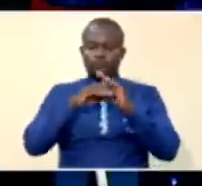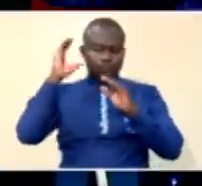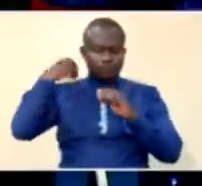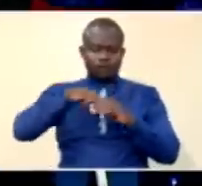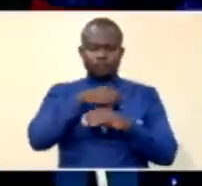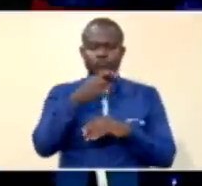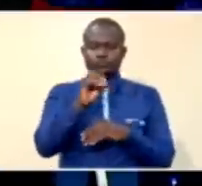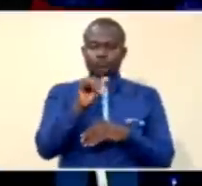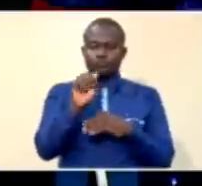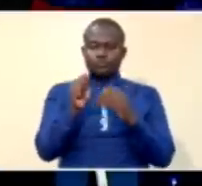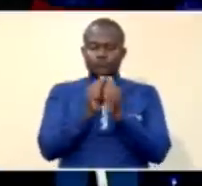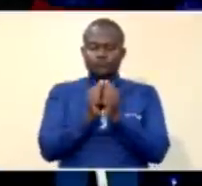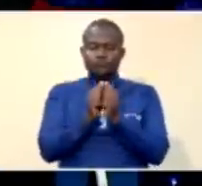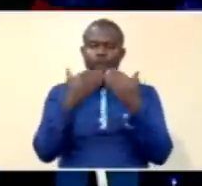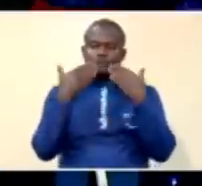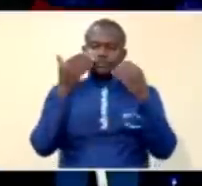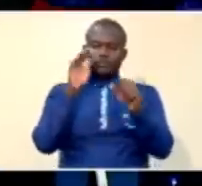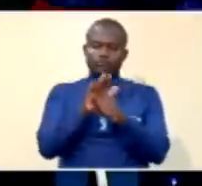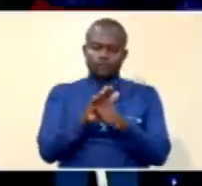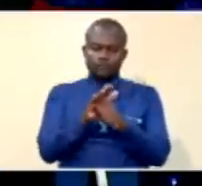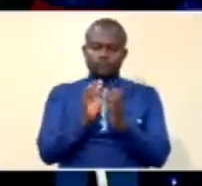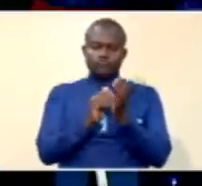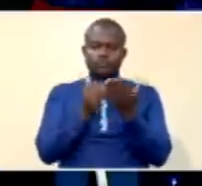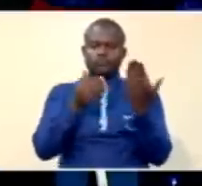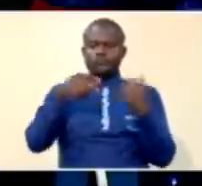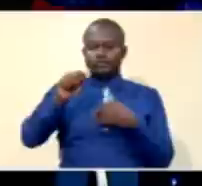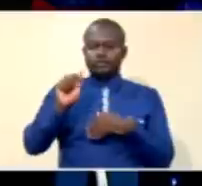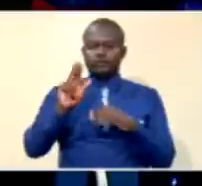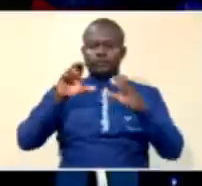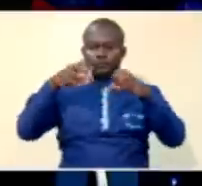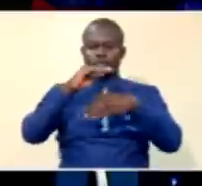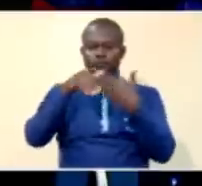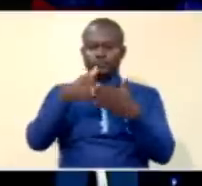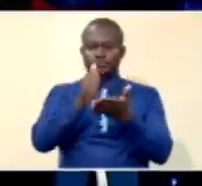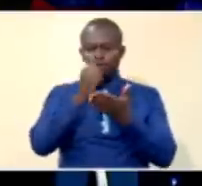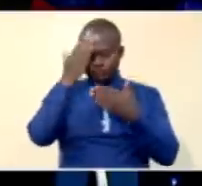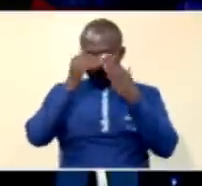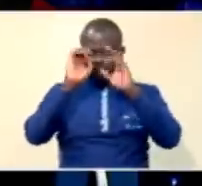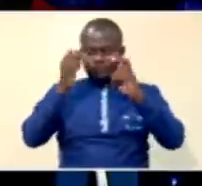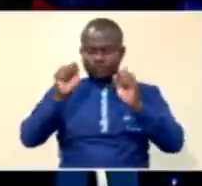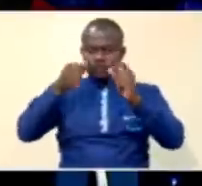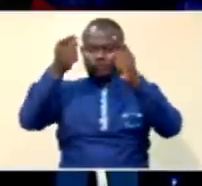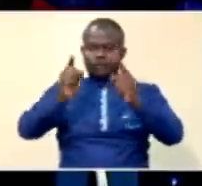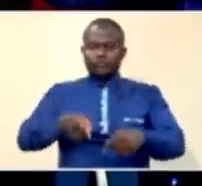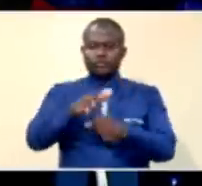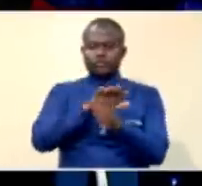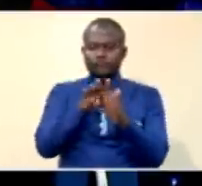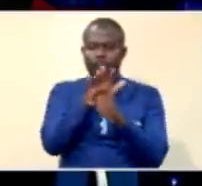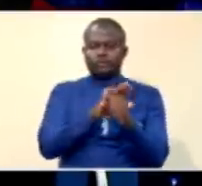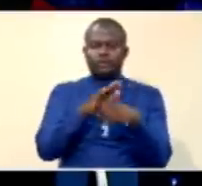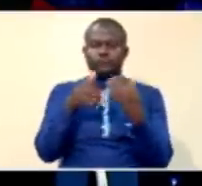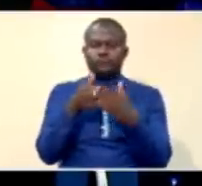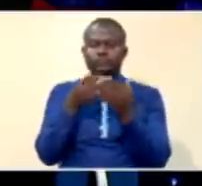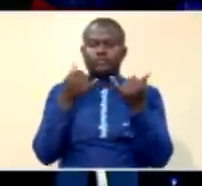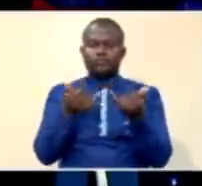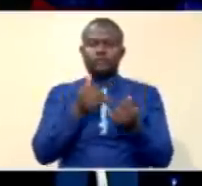Gloria Mukamamono nawe ndagushimiye cyane. Murakoze nawe Paul. N'itsinda ryose ryadufashe kugira ngo abashe kugera ko bageraho gatanu kuri gatanu.